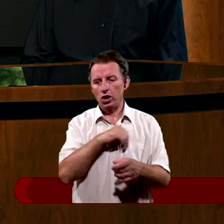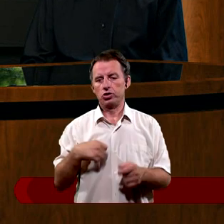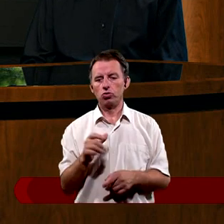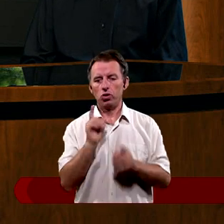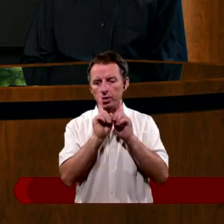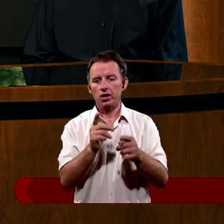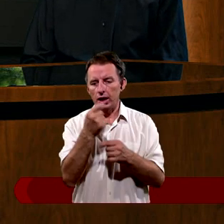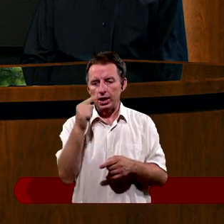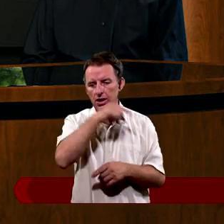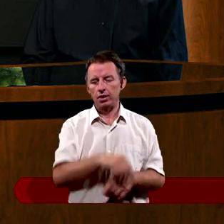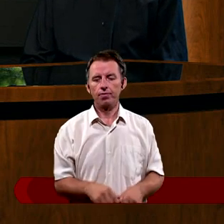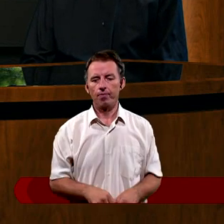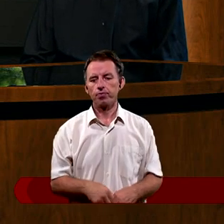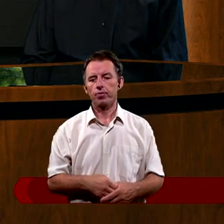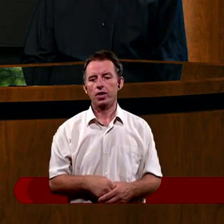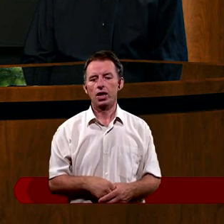tak. Niestety.